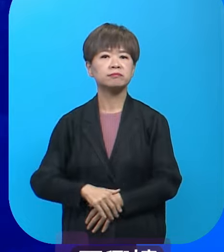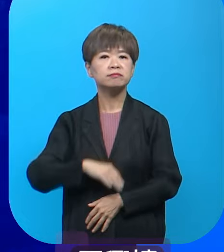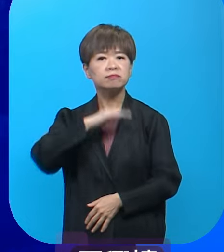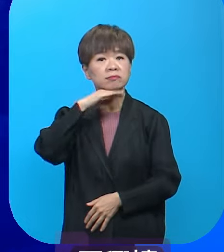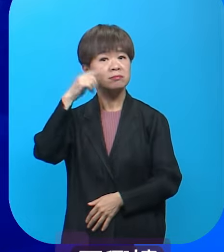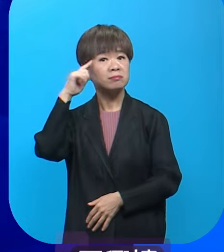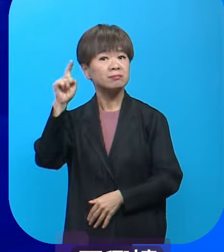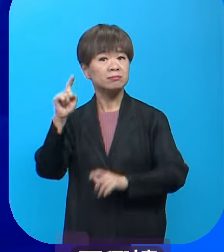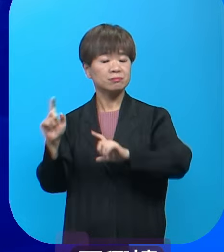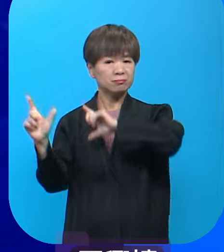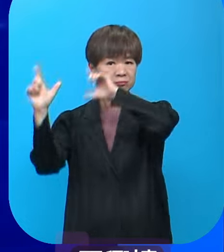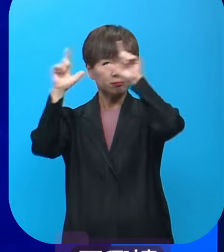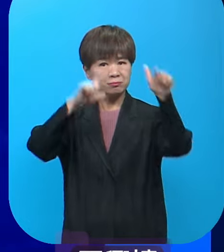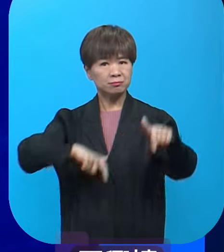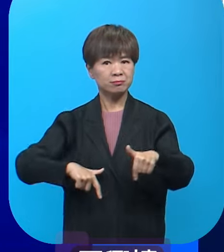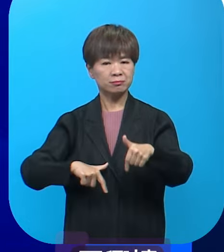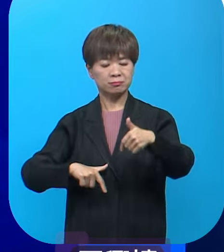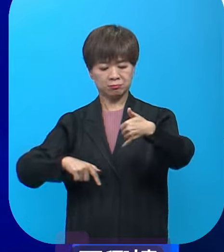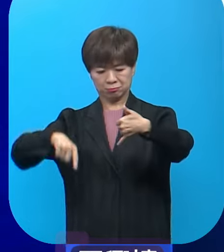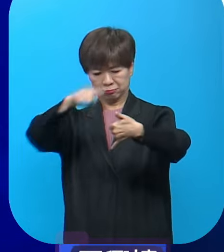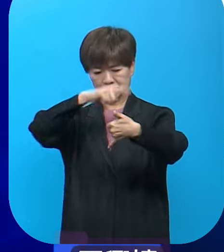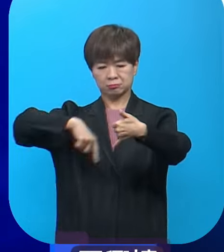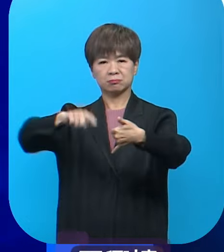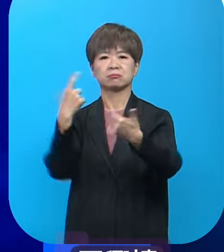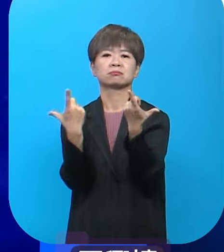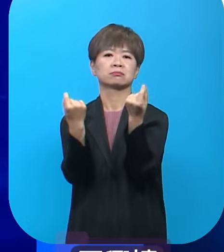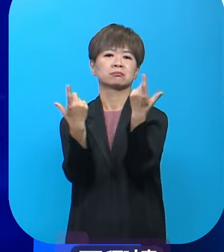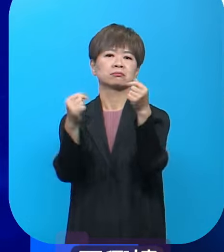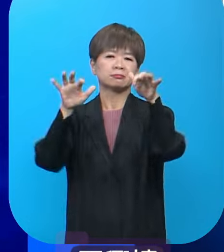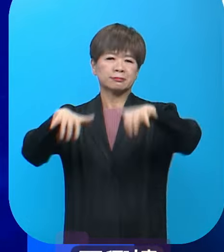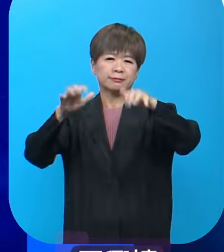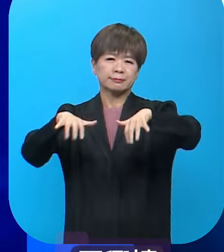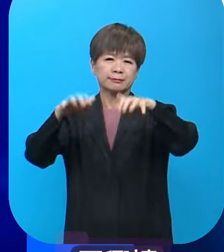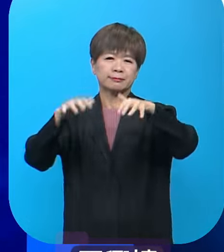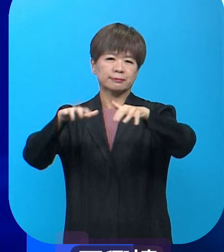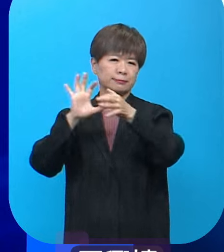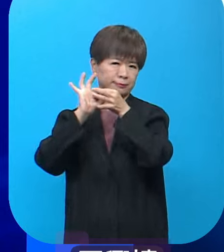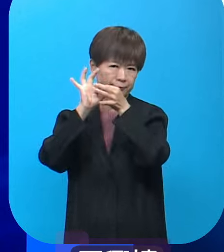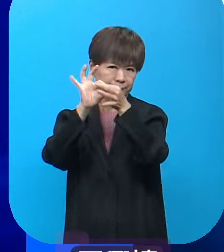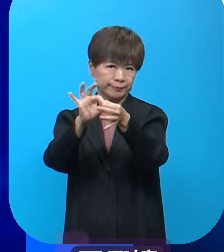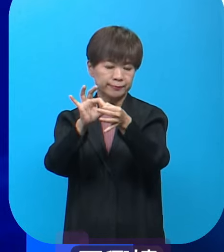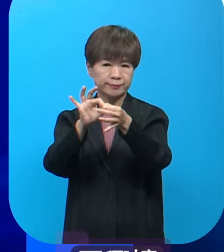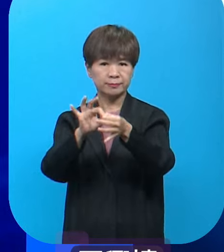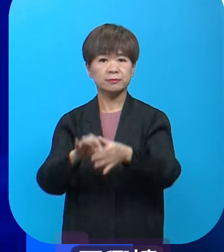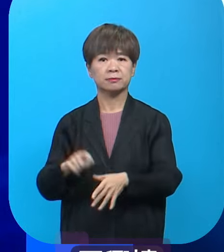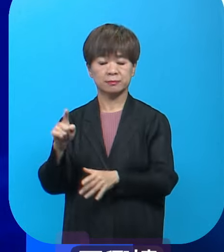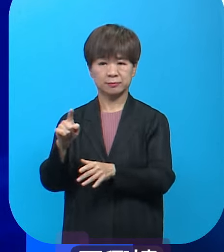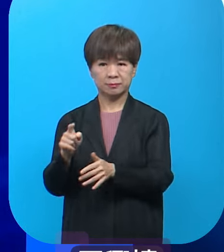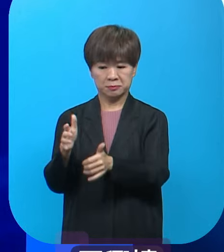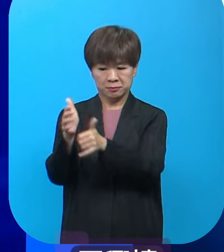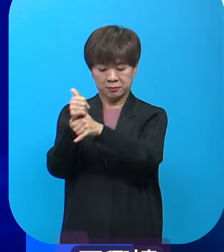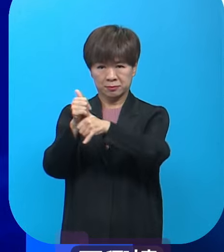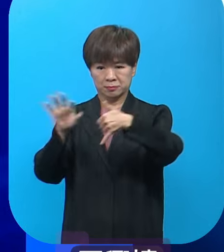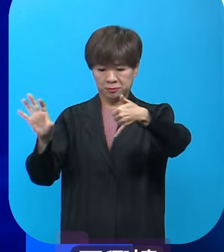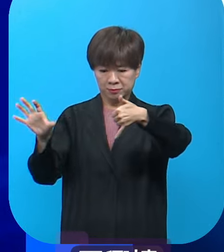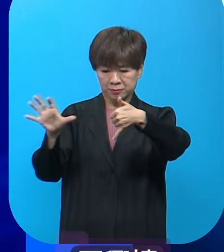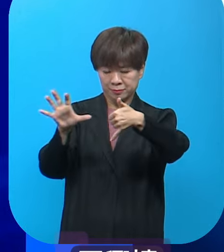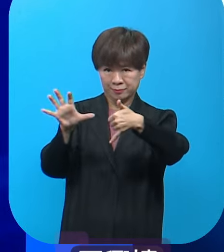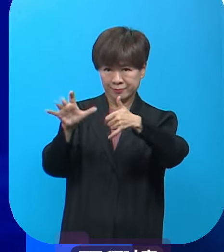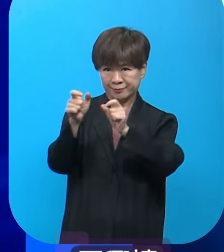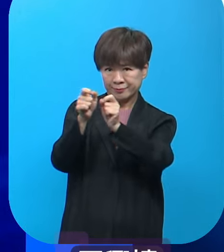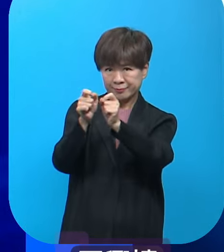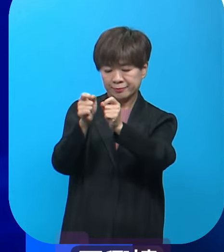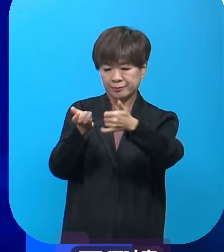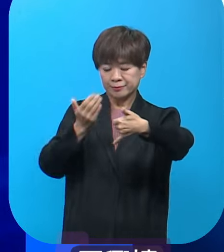天的白天，全台各地都将会有降雨的状况出现，尤其是在离台风中心比较近北部